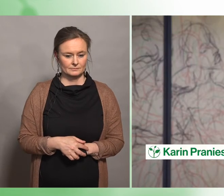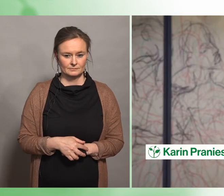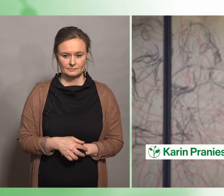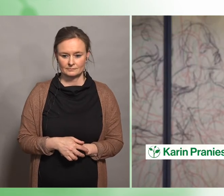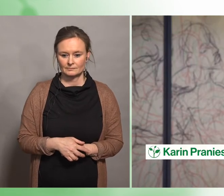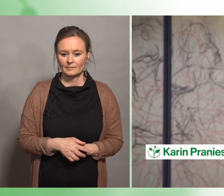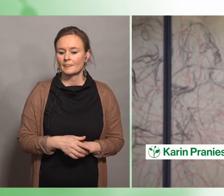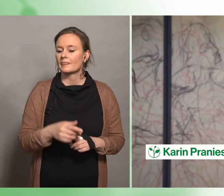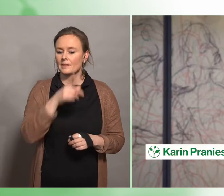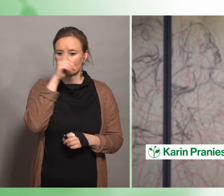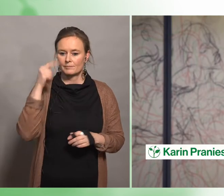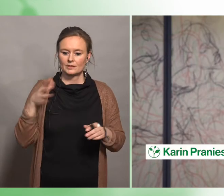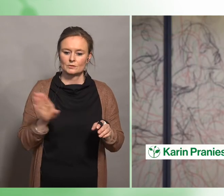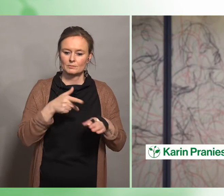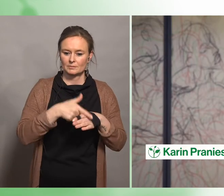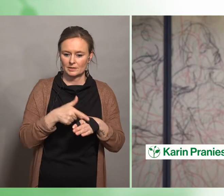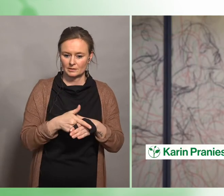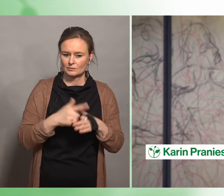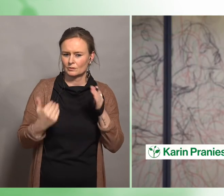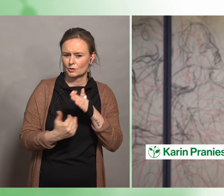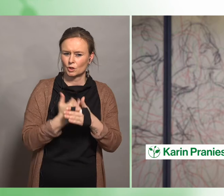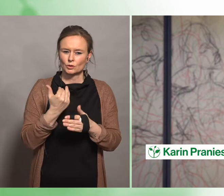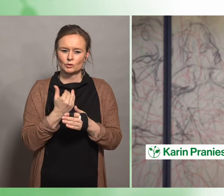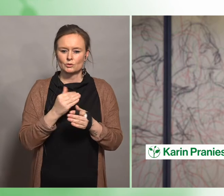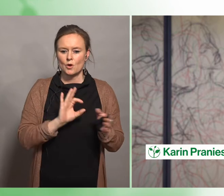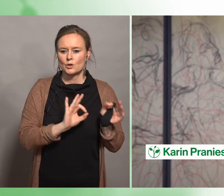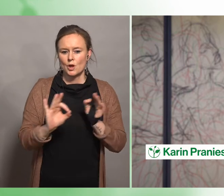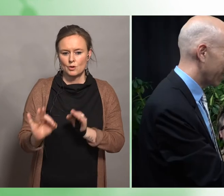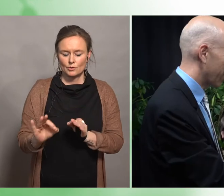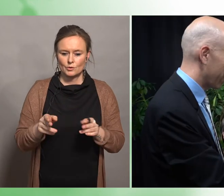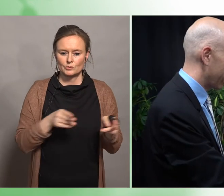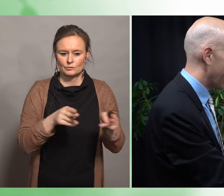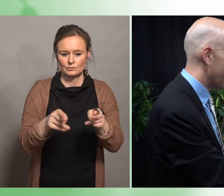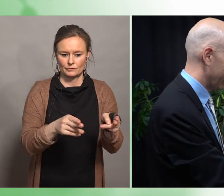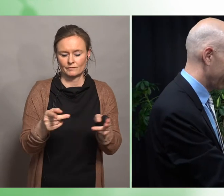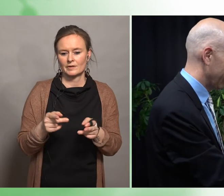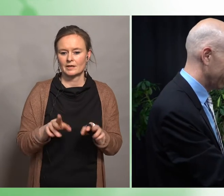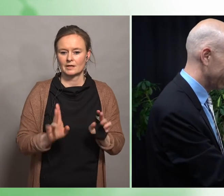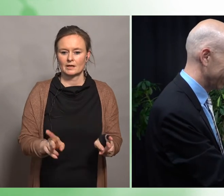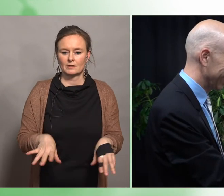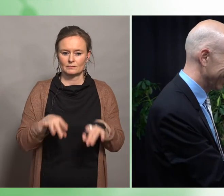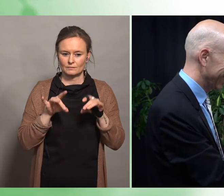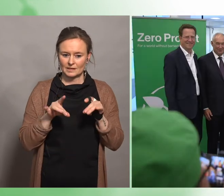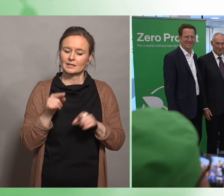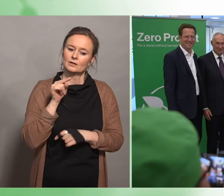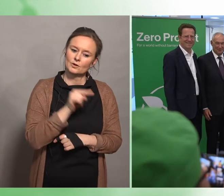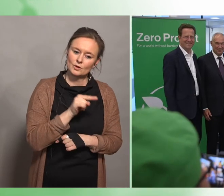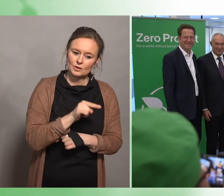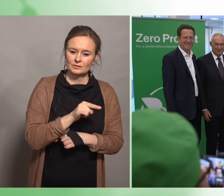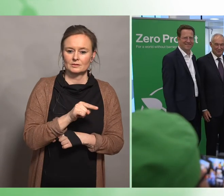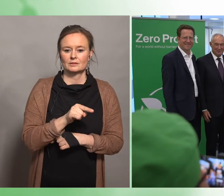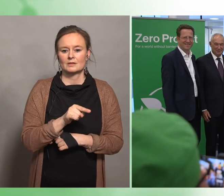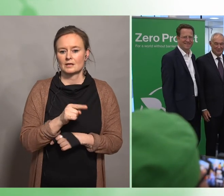Menschen mit Behinderungen finden neue kreative Lösungswege für ihre Herausforderungen. Und gerade das Potenzial